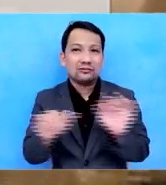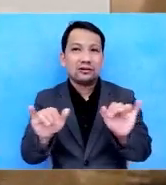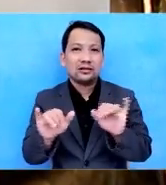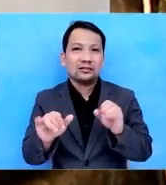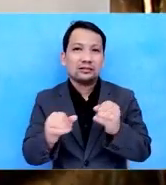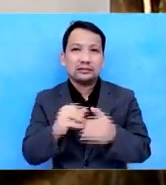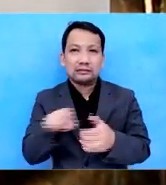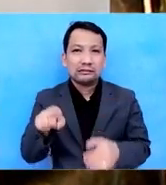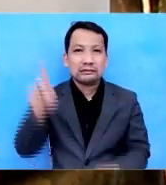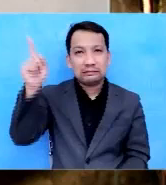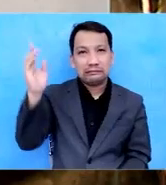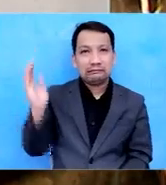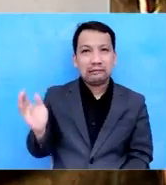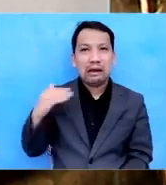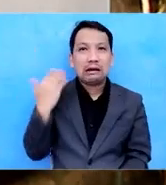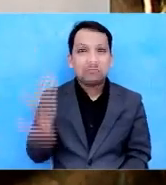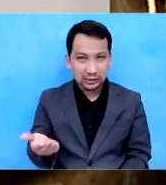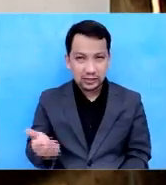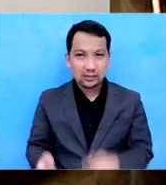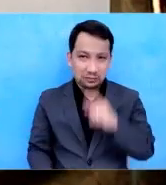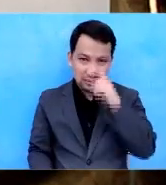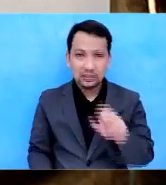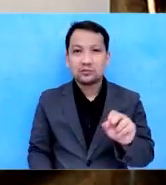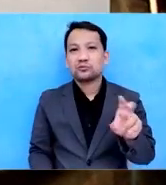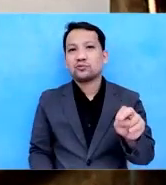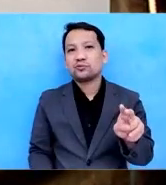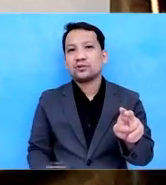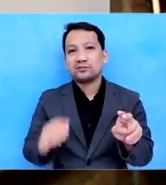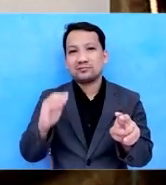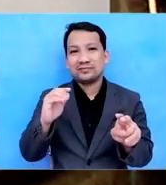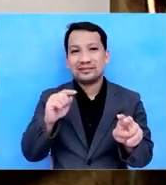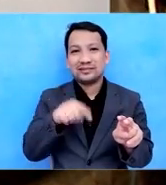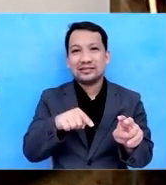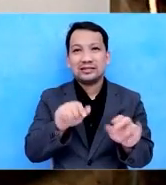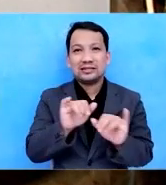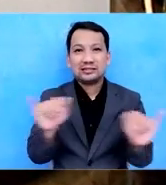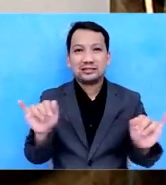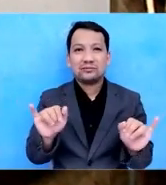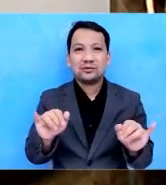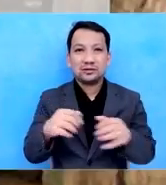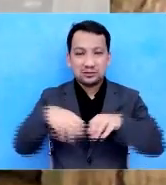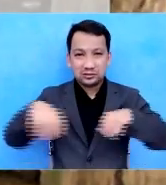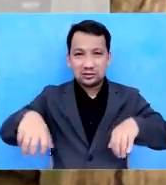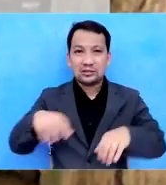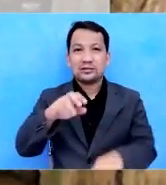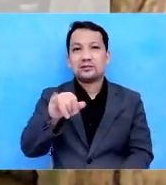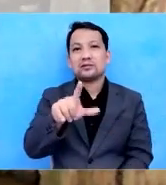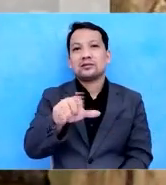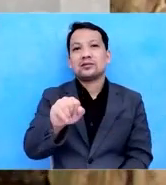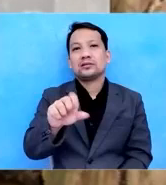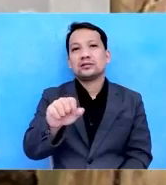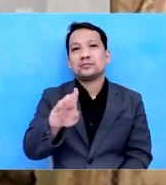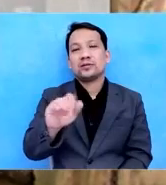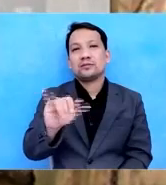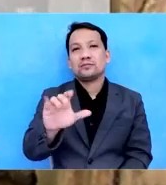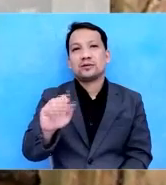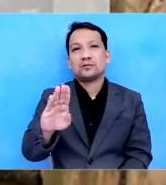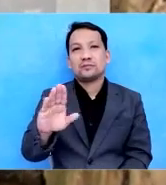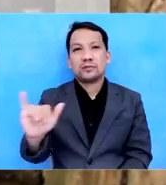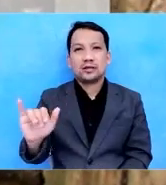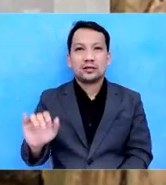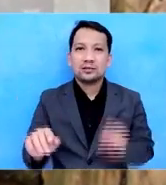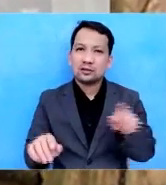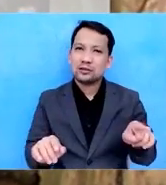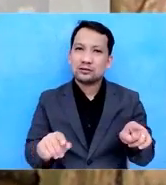nila na si John Kaysen, 12 anyos. Hindi rin nakaligtas ang isa nilang kapitbahay na si Jeline Sabaybay. Kwento ng isang